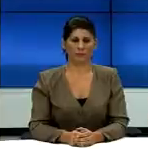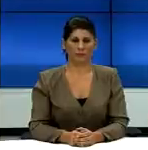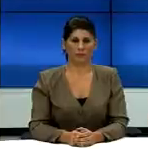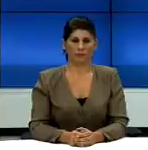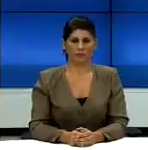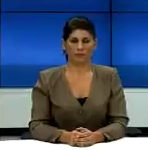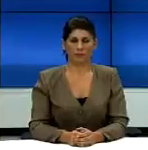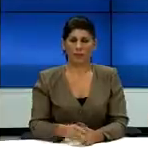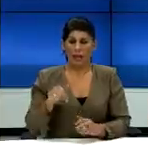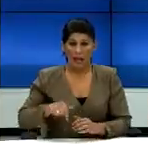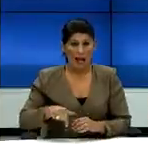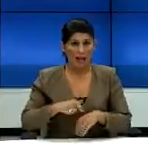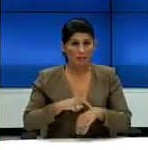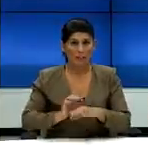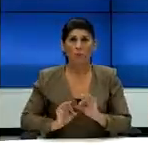Βρισκόμαστε